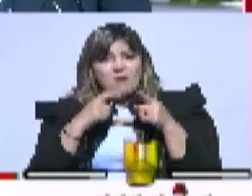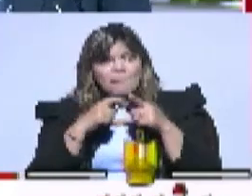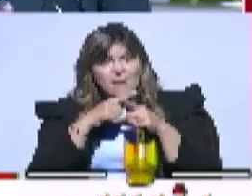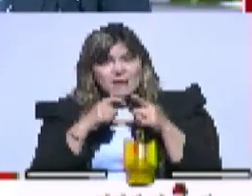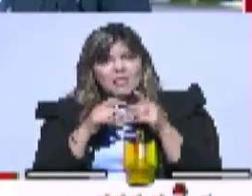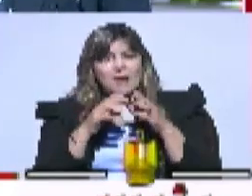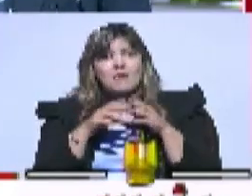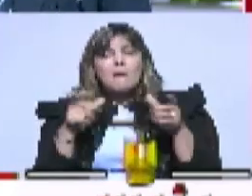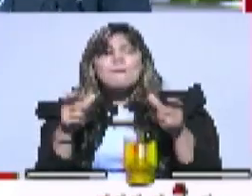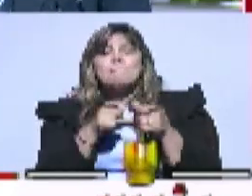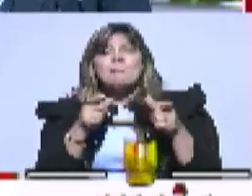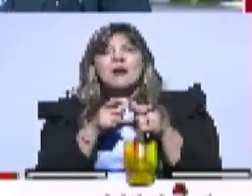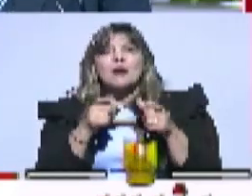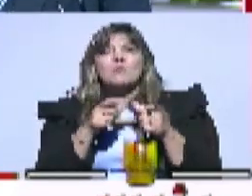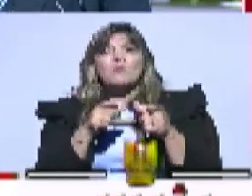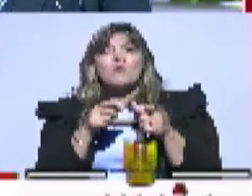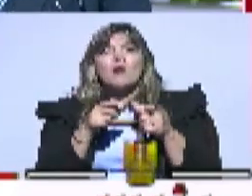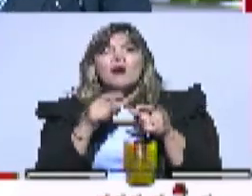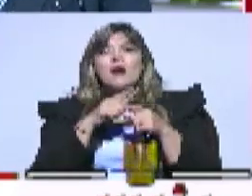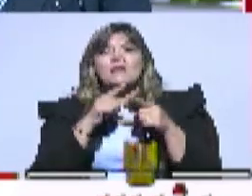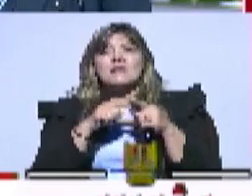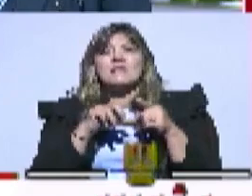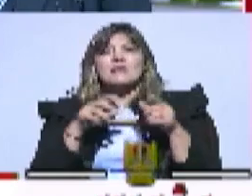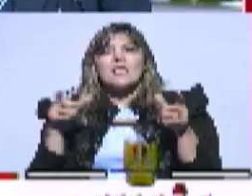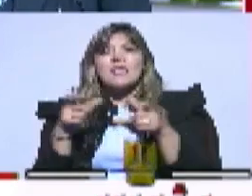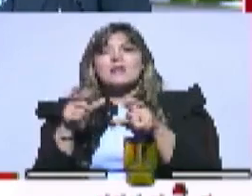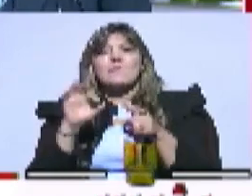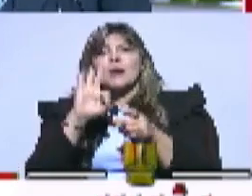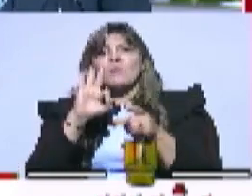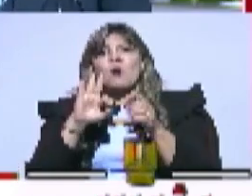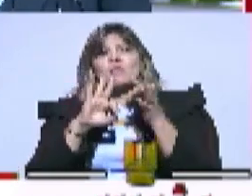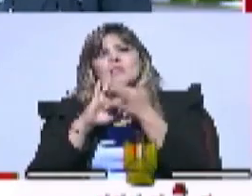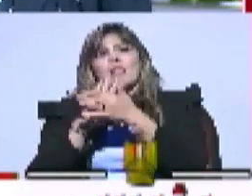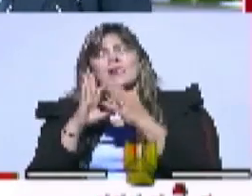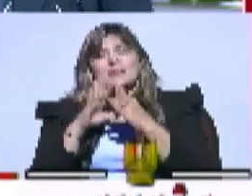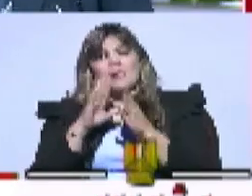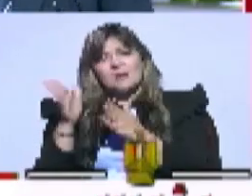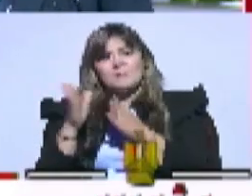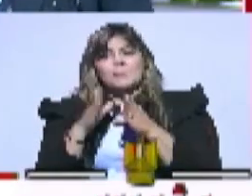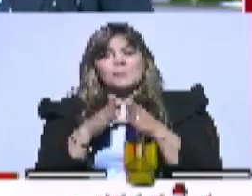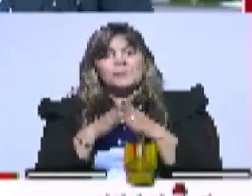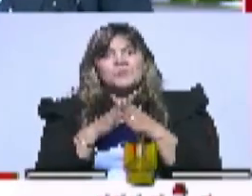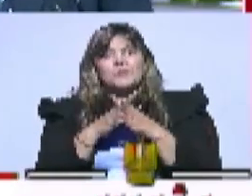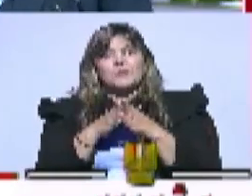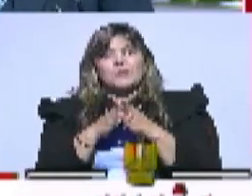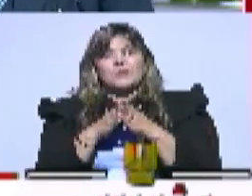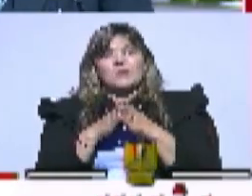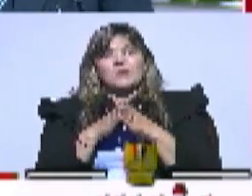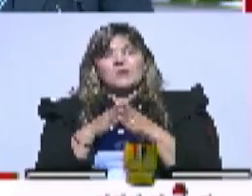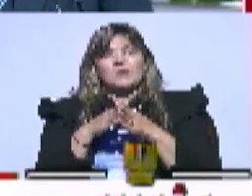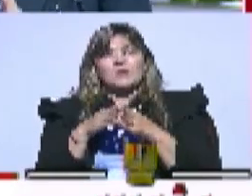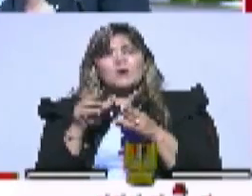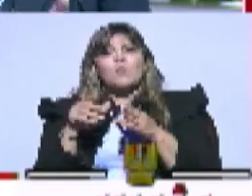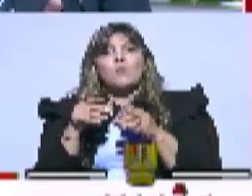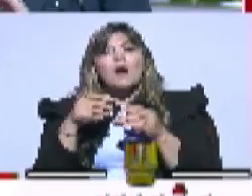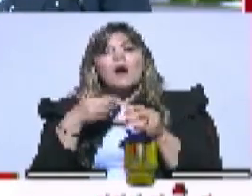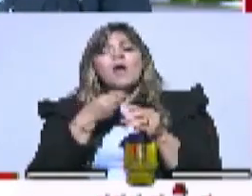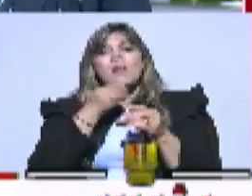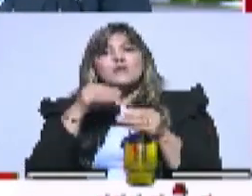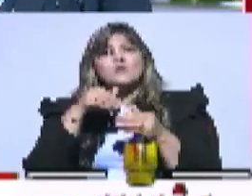12.1% هي مجموع النتائج لمجموعة المرشحين والأصوات الصحيحة غير